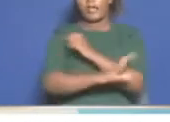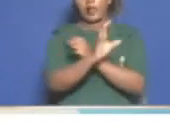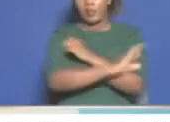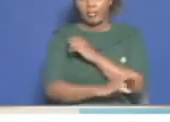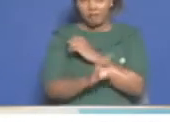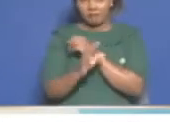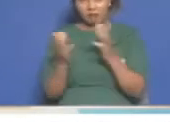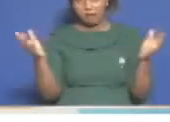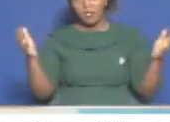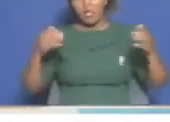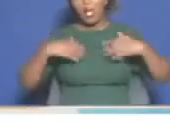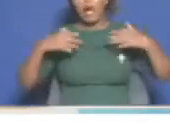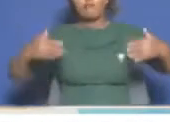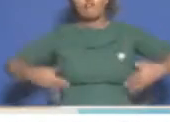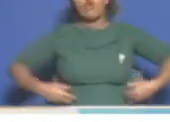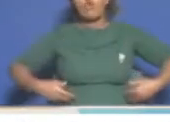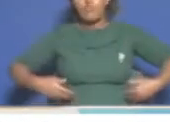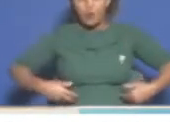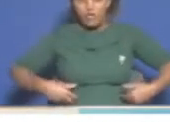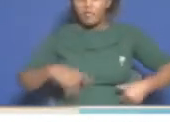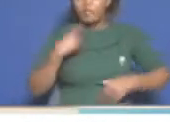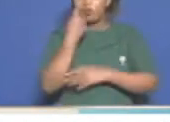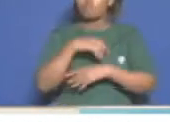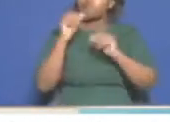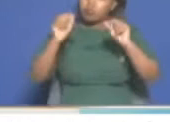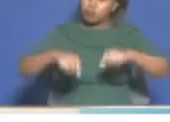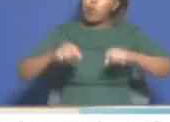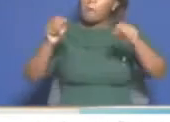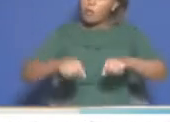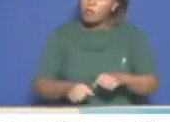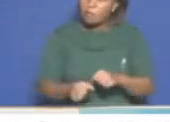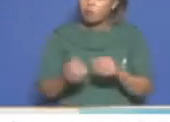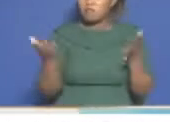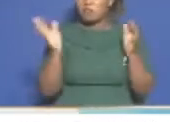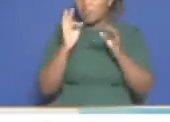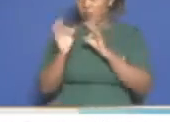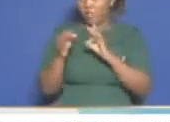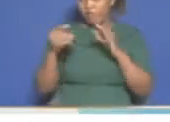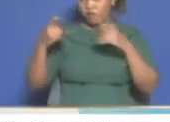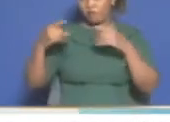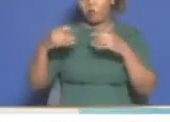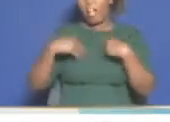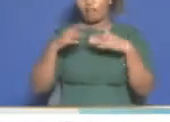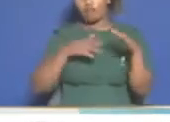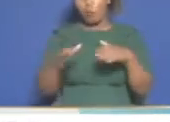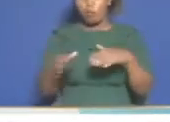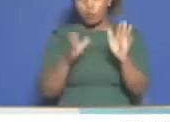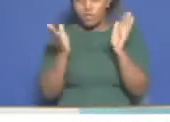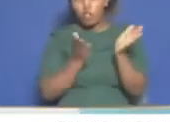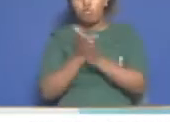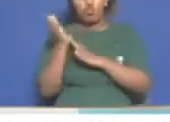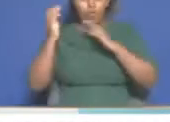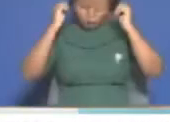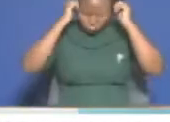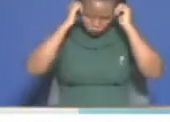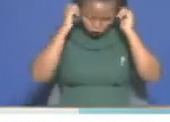tuna vijana ambao wana uwezo, wakiweza kupewa nafasi katika hali ya kimasomo, tuweze